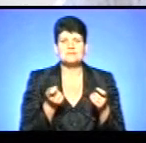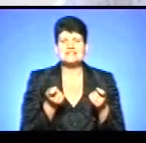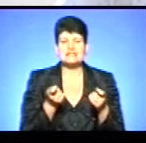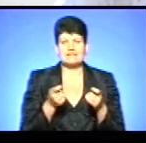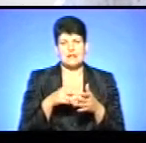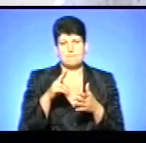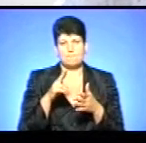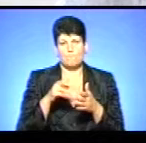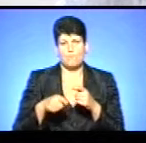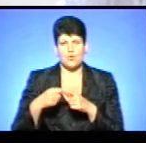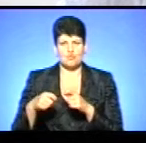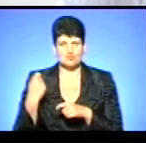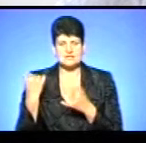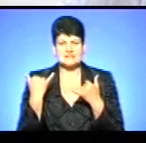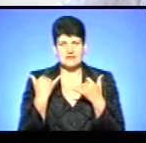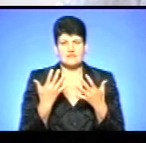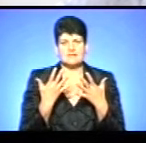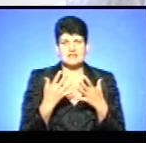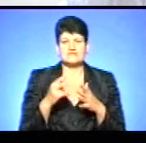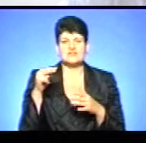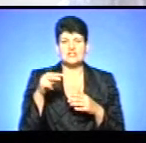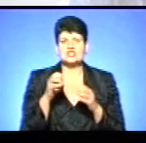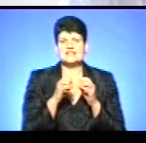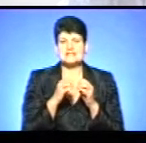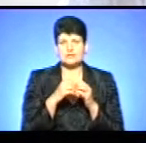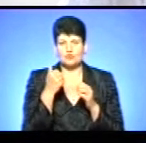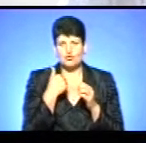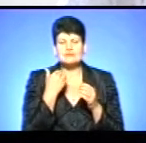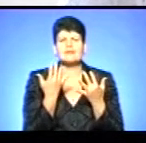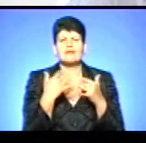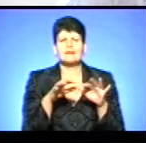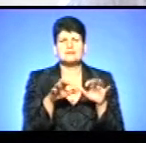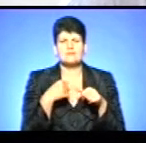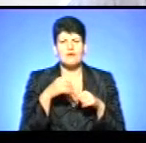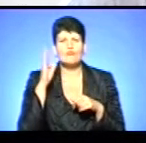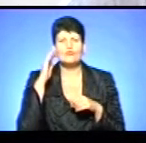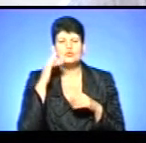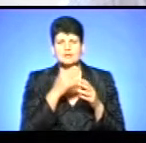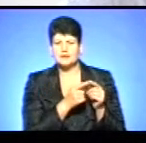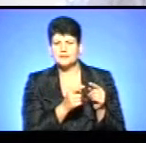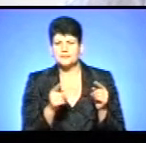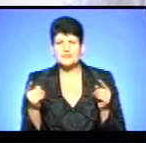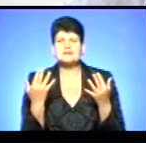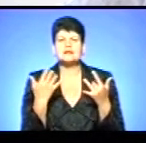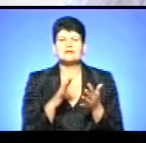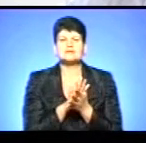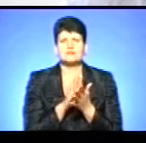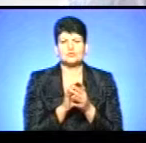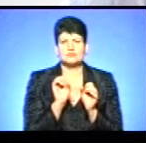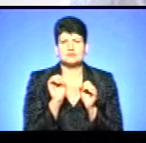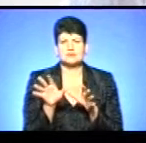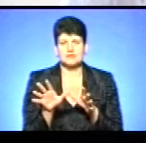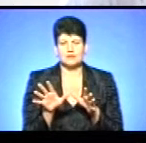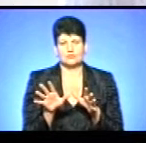встановлюємо зараз 2010 року, скільки він забрав води, фактично скільки забрав води, скільки забруднує і скинув поверхневі